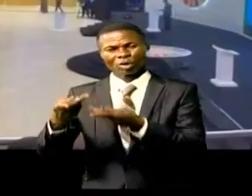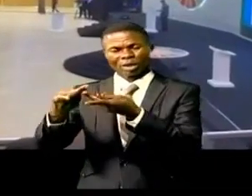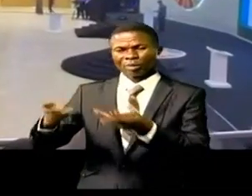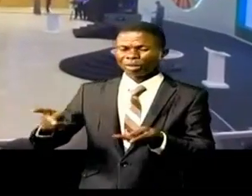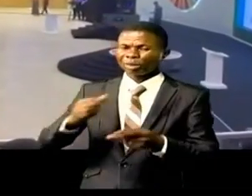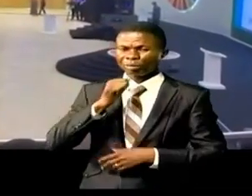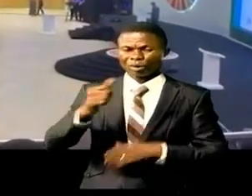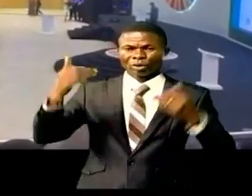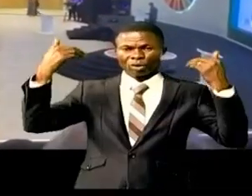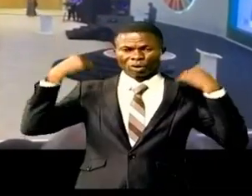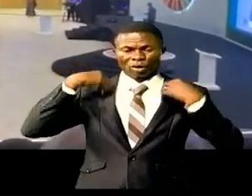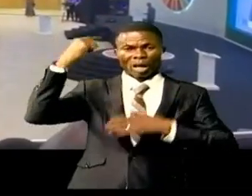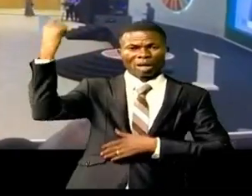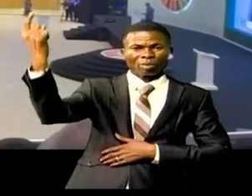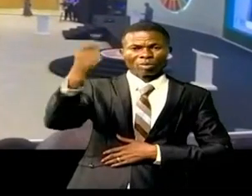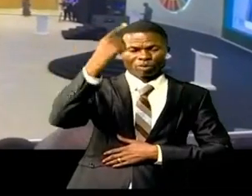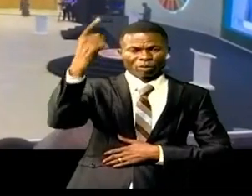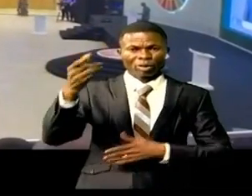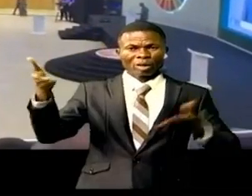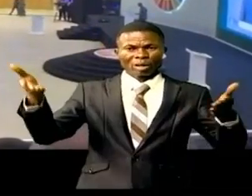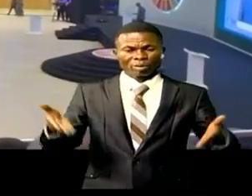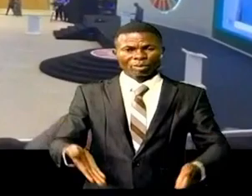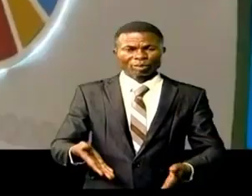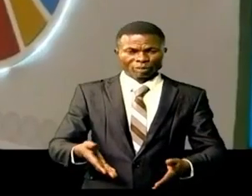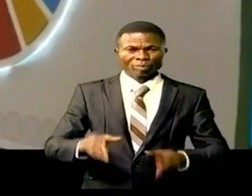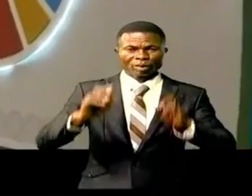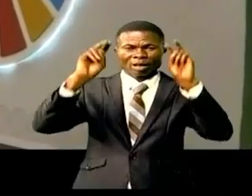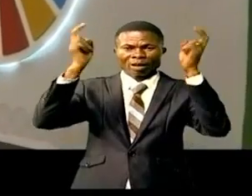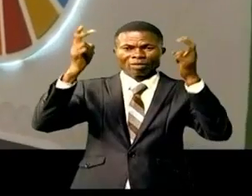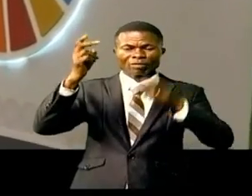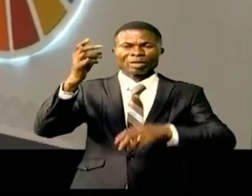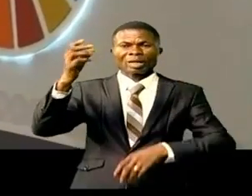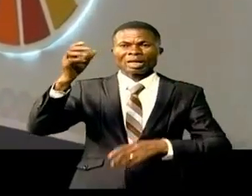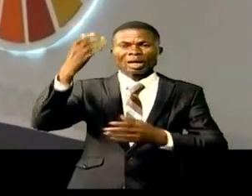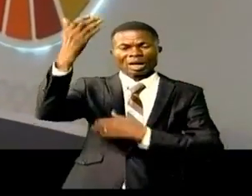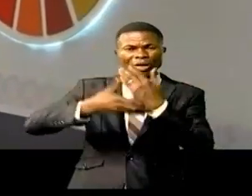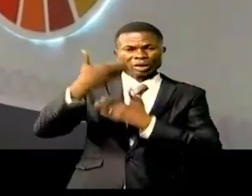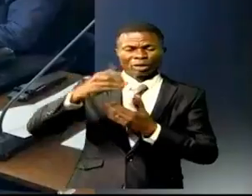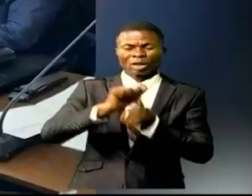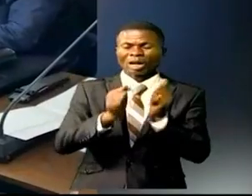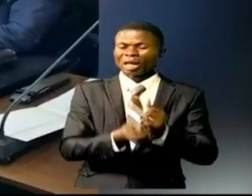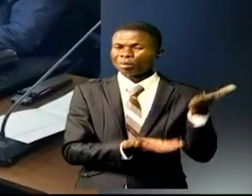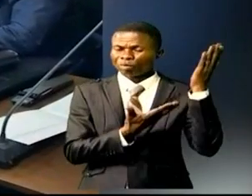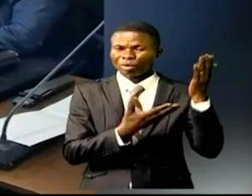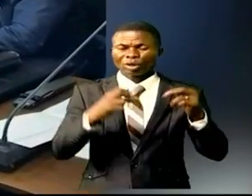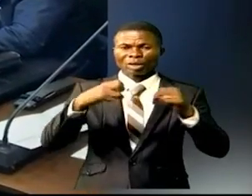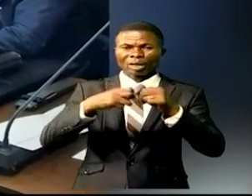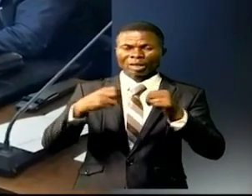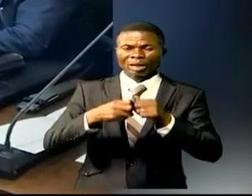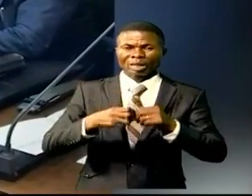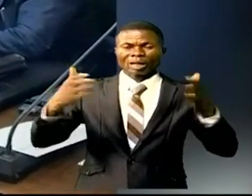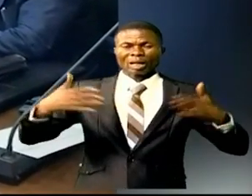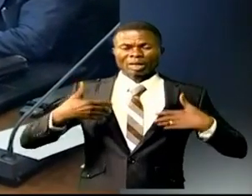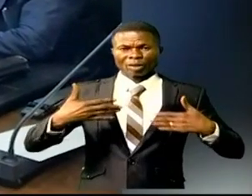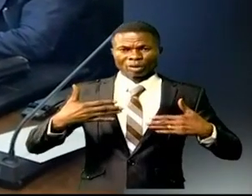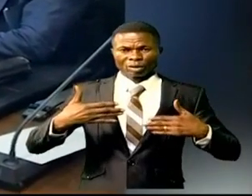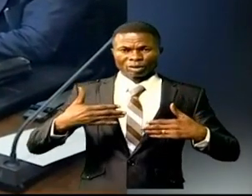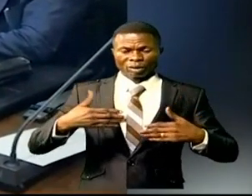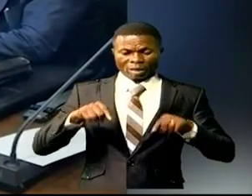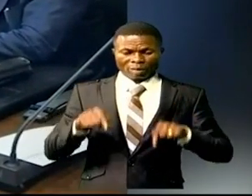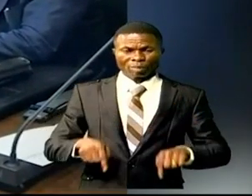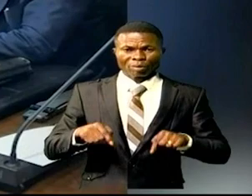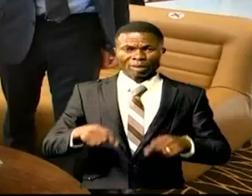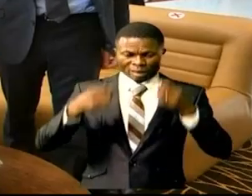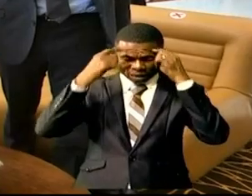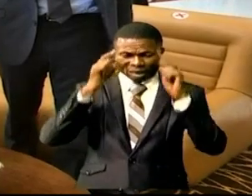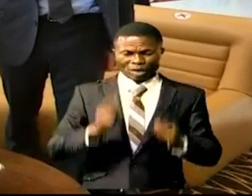Les dirigeants mondiaux se sont réunis à Kigali pour un événement historique sur l'énergie et le climat à l'heure où des mesures